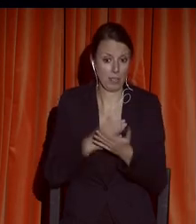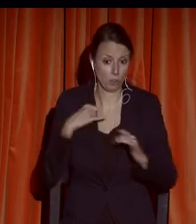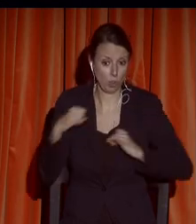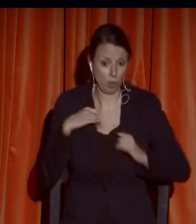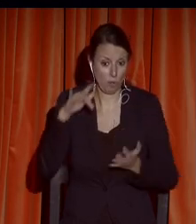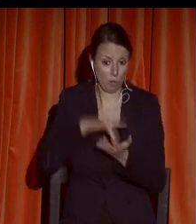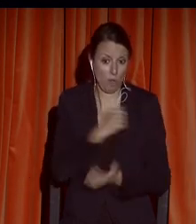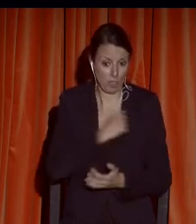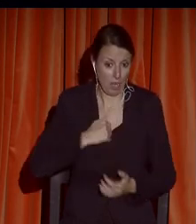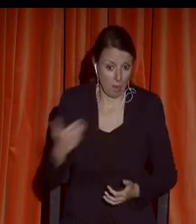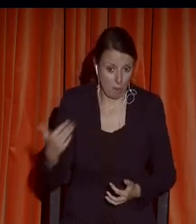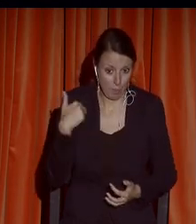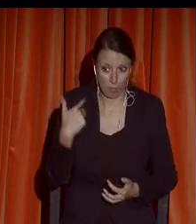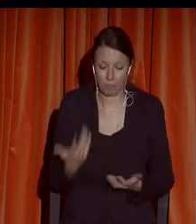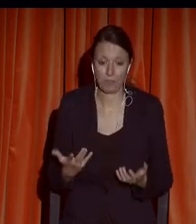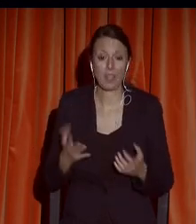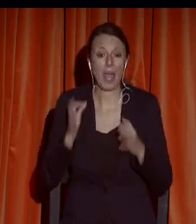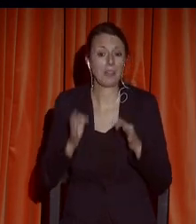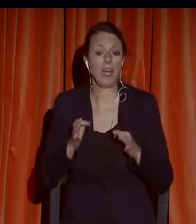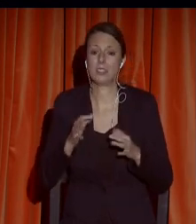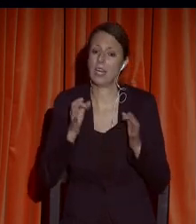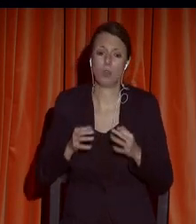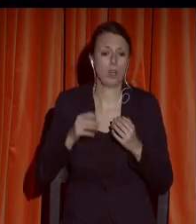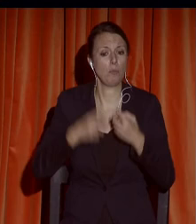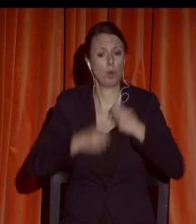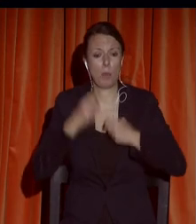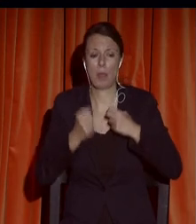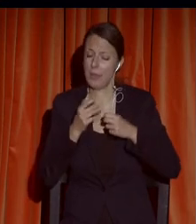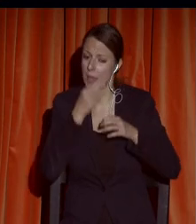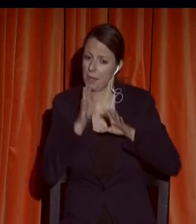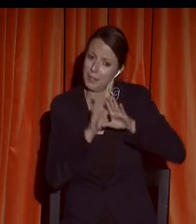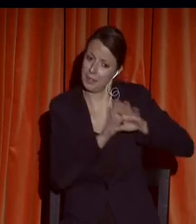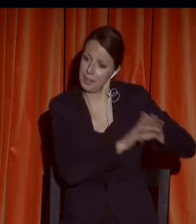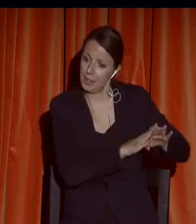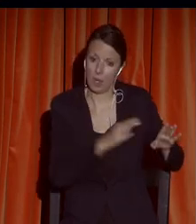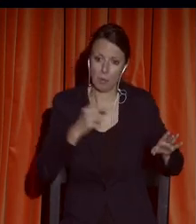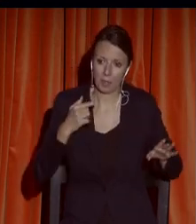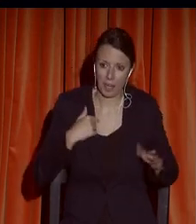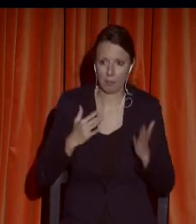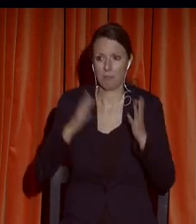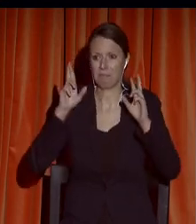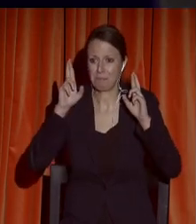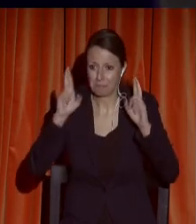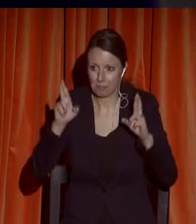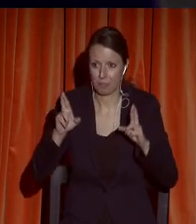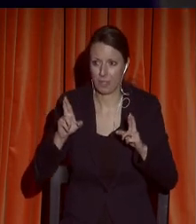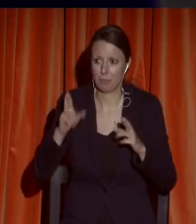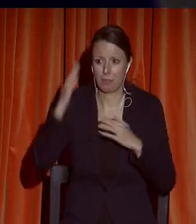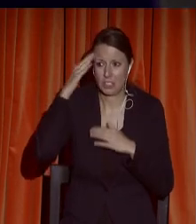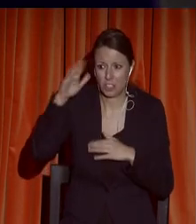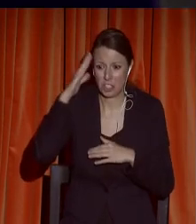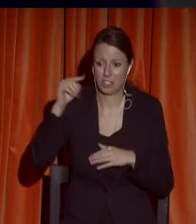nasze aktualne problemy, bo ja zakładam i mam taką nadzieję, wiarę, że to jest choroba, która minie i wrócimy